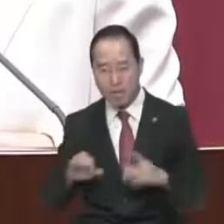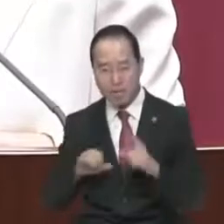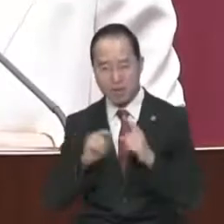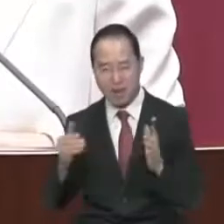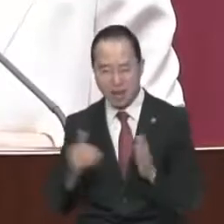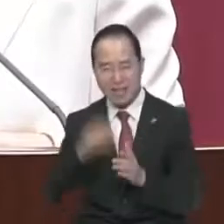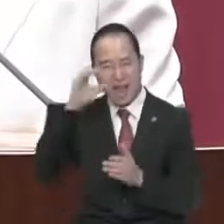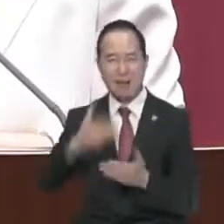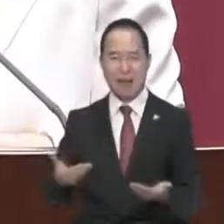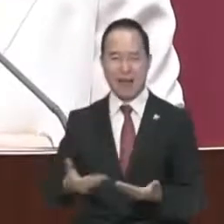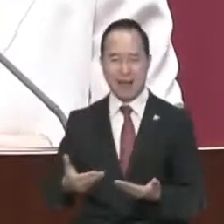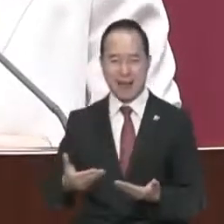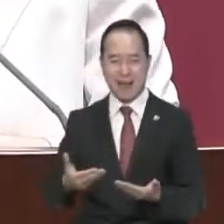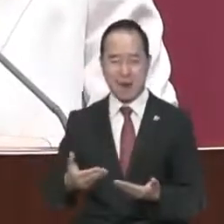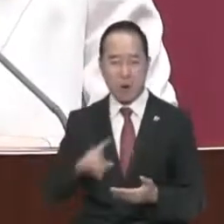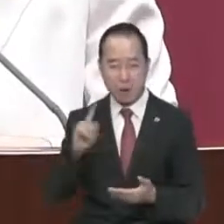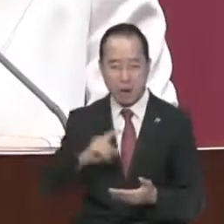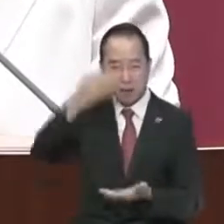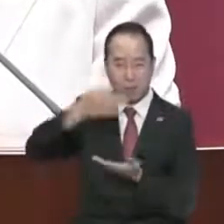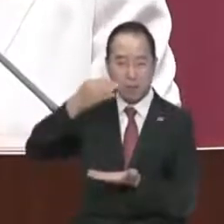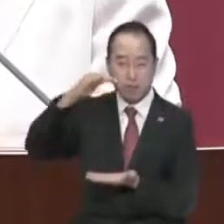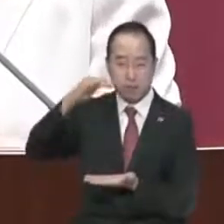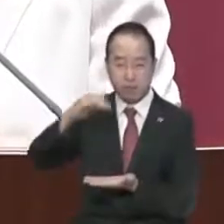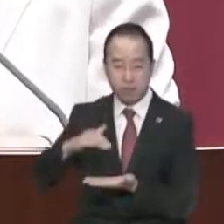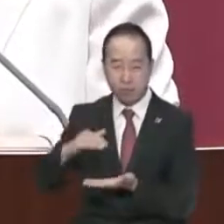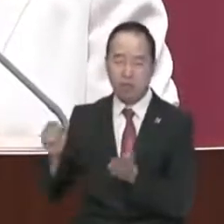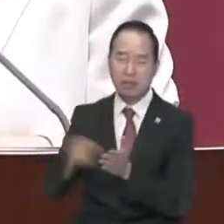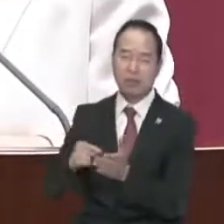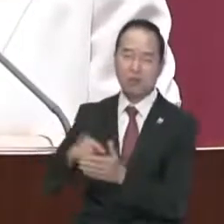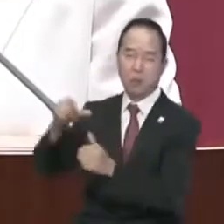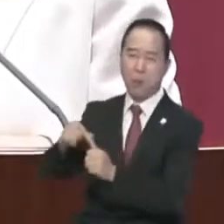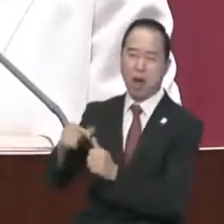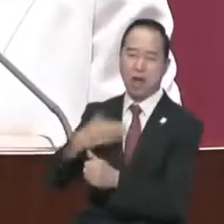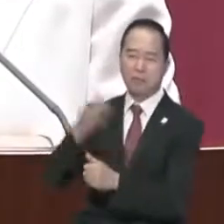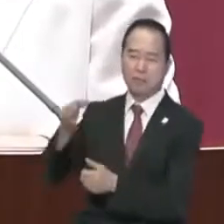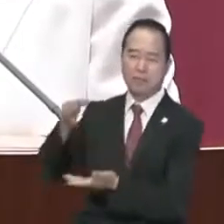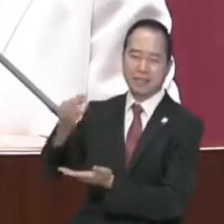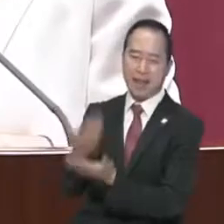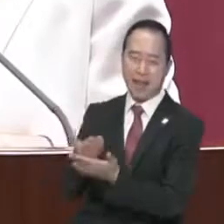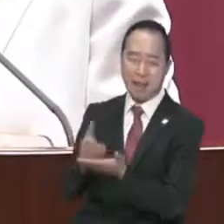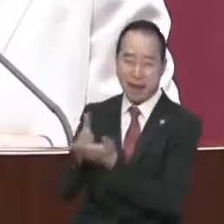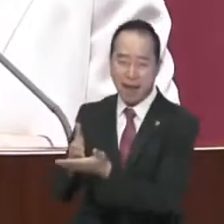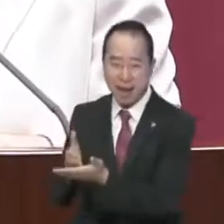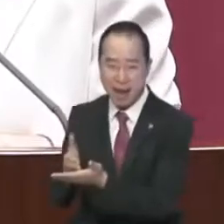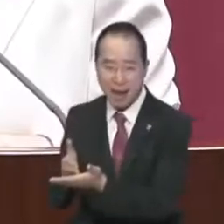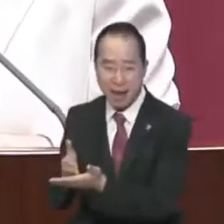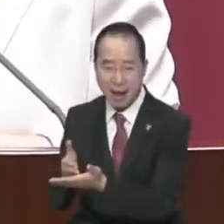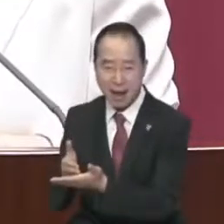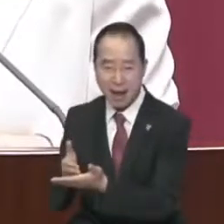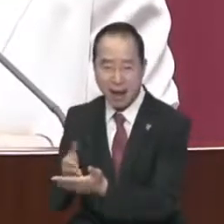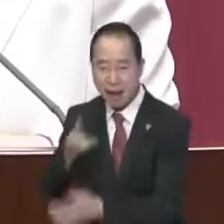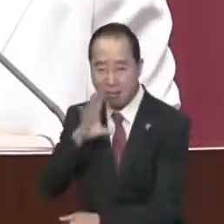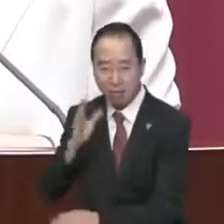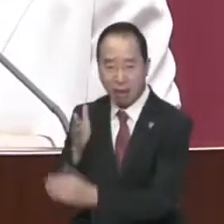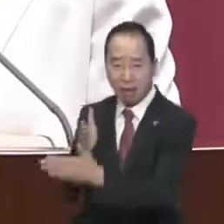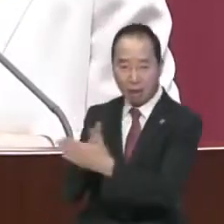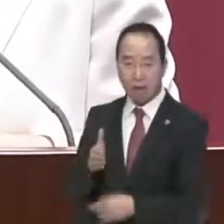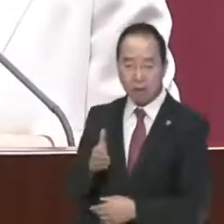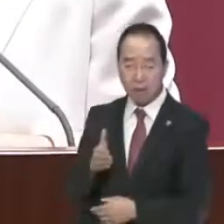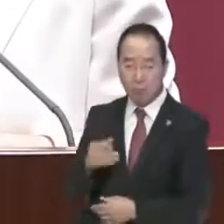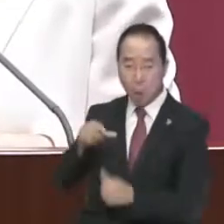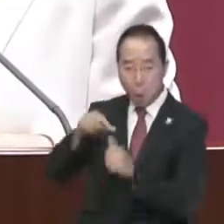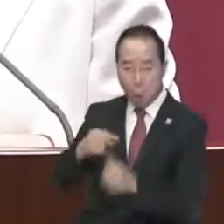그런데 상반기에 수입이 크게 줄어서 긴급고용안정지원금 신청을 했는데요. 보시는 것처럼 부지급 통보를 받았습니다. 고용보험에 10일